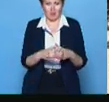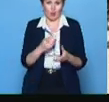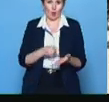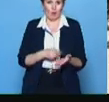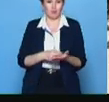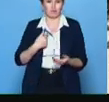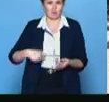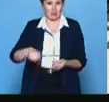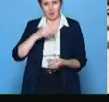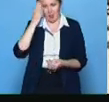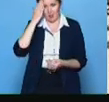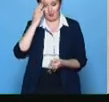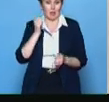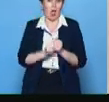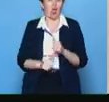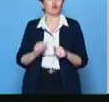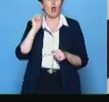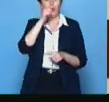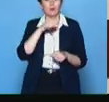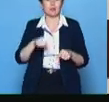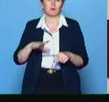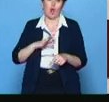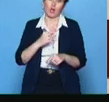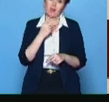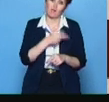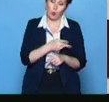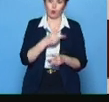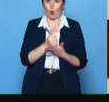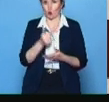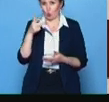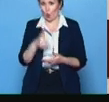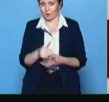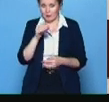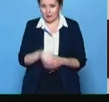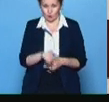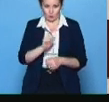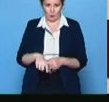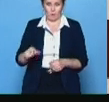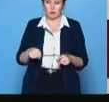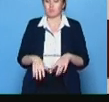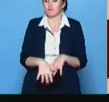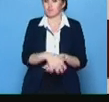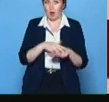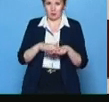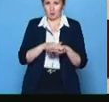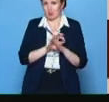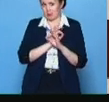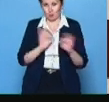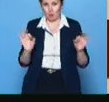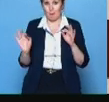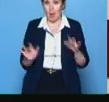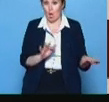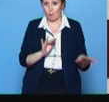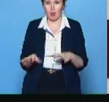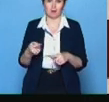талантливы. Каждый год здесь бывает от 2 до 3 тысяч человек. Значит, такое массовое замечательное мероприятие, на